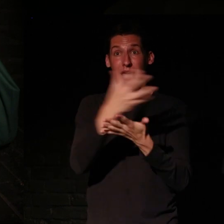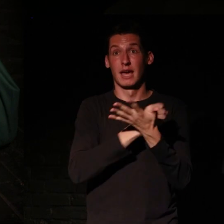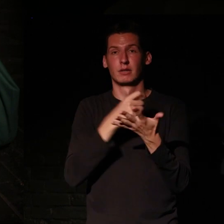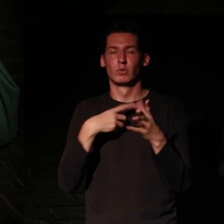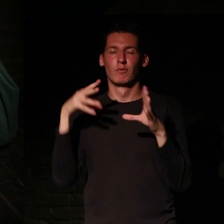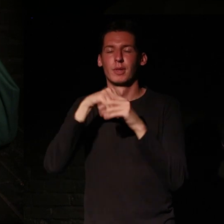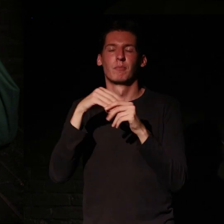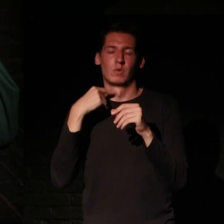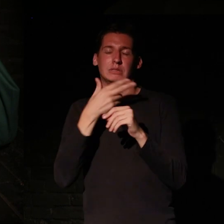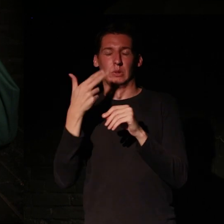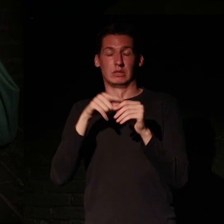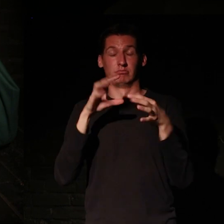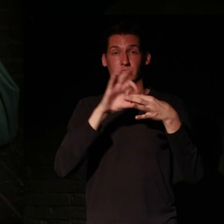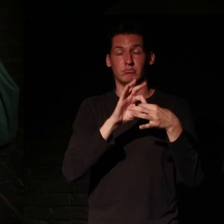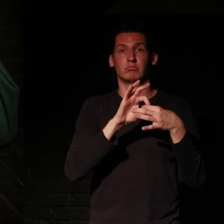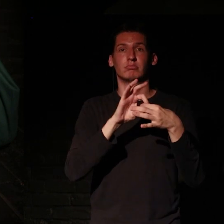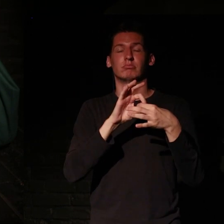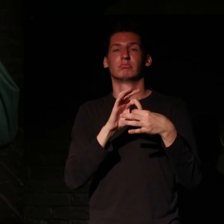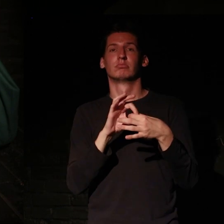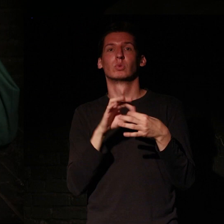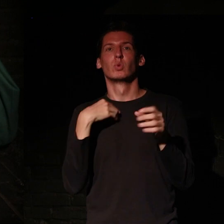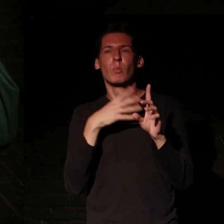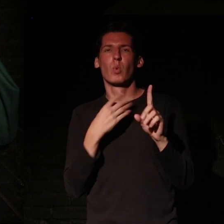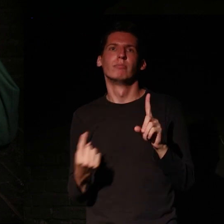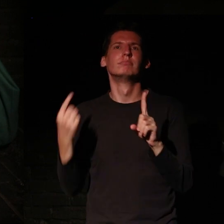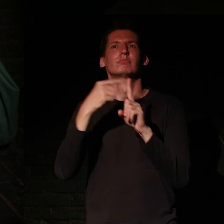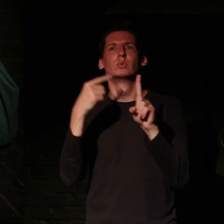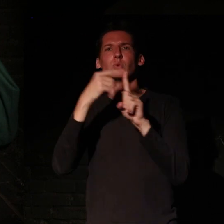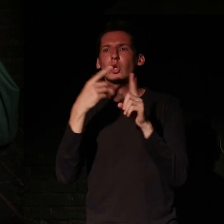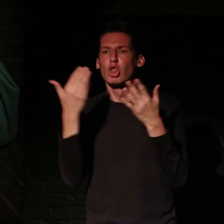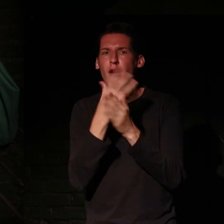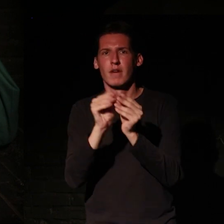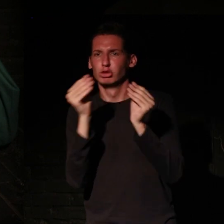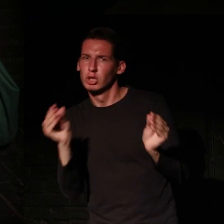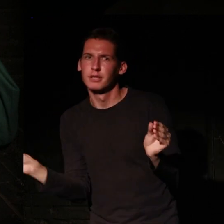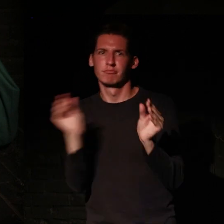jeszcze o kanonie w tym czasie, dokładano